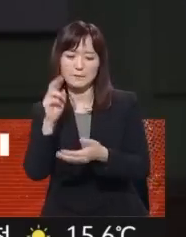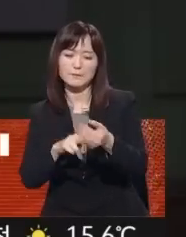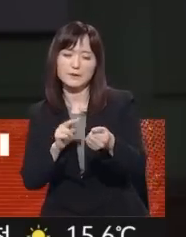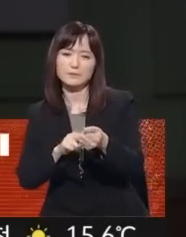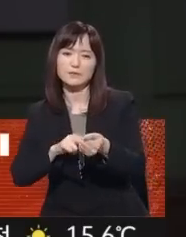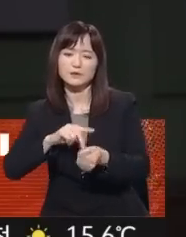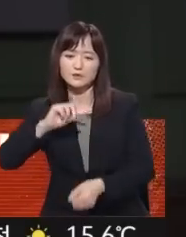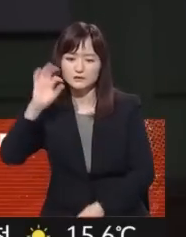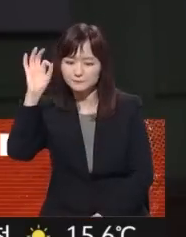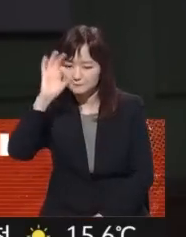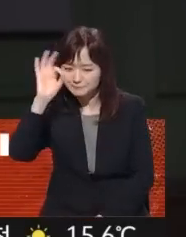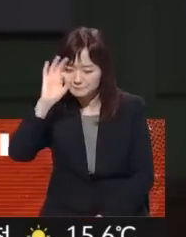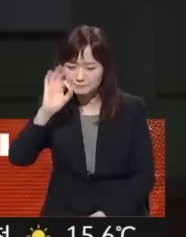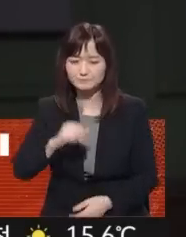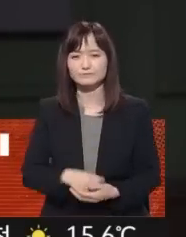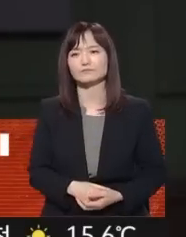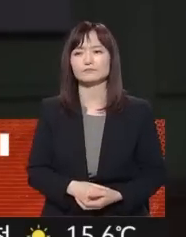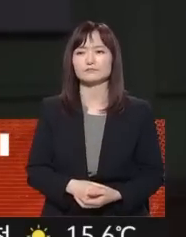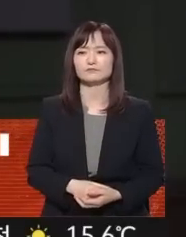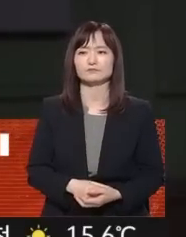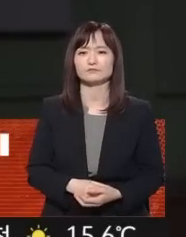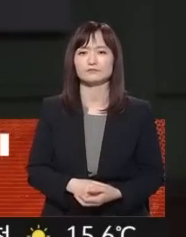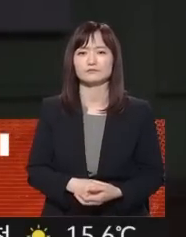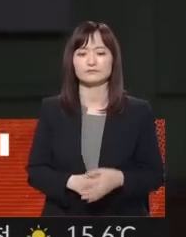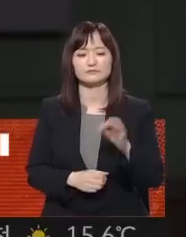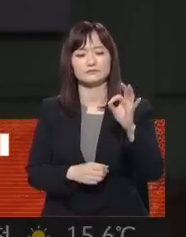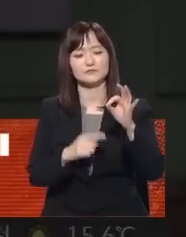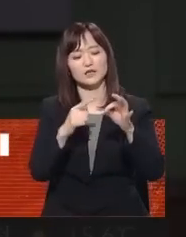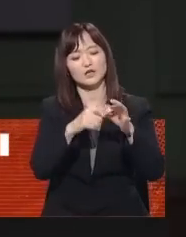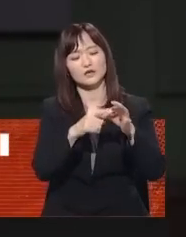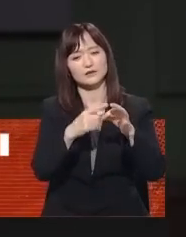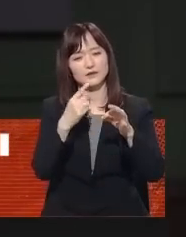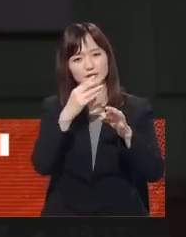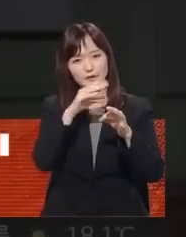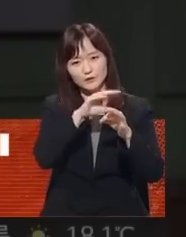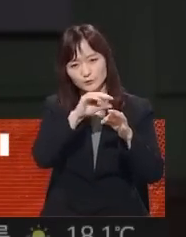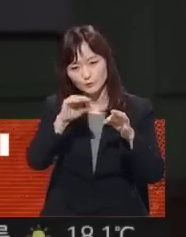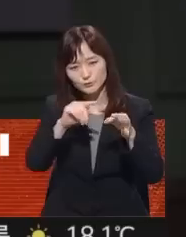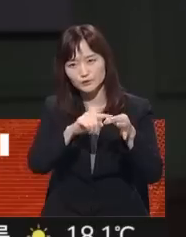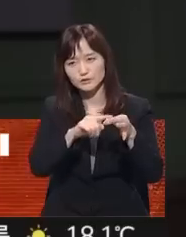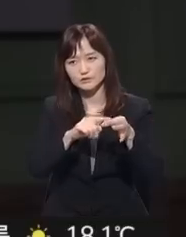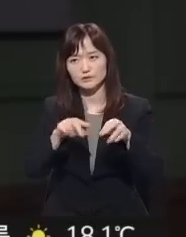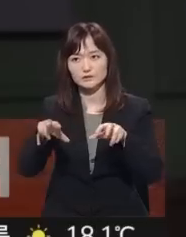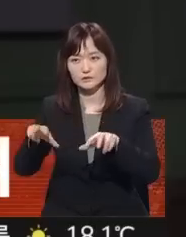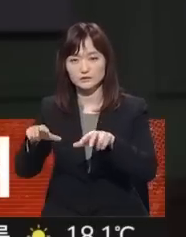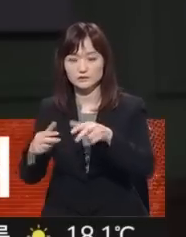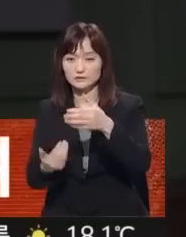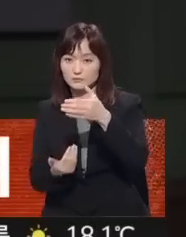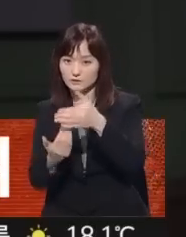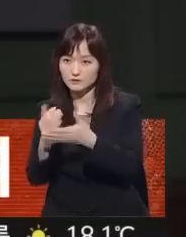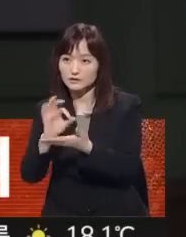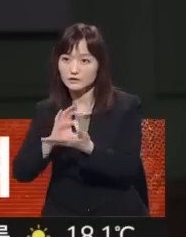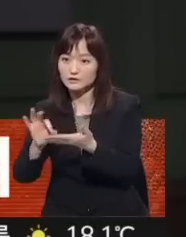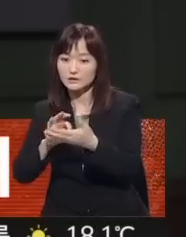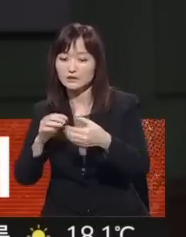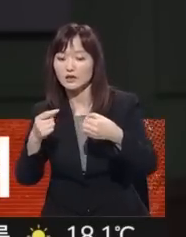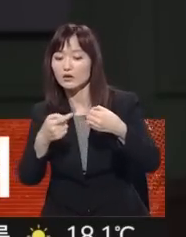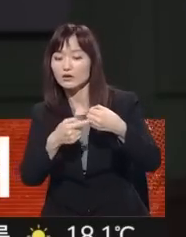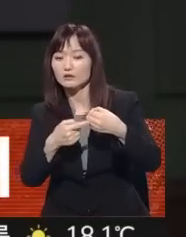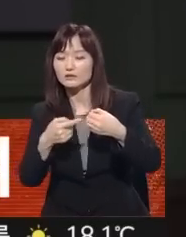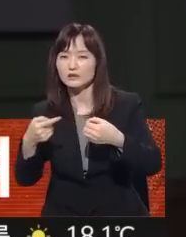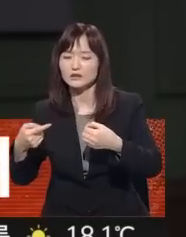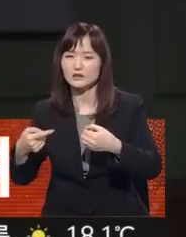합니다이 쇠구슬 같은 경우에는 대부분 표면이 매끈매끈한데이 사건에 쓰인 쇠구슬은 표면이 거칠거칠했다고 합니다